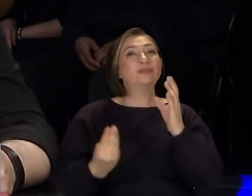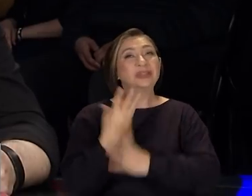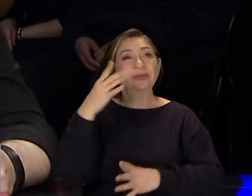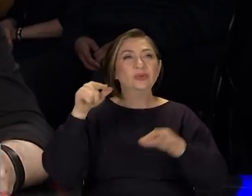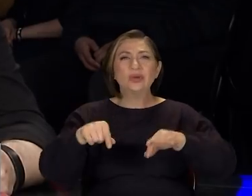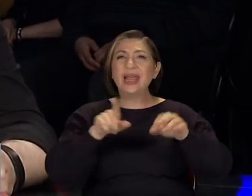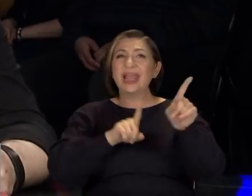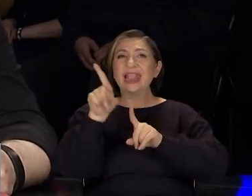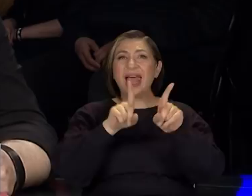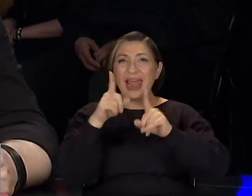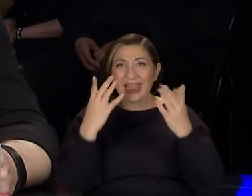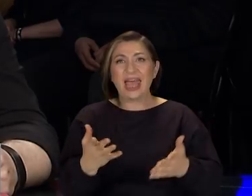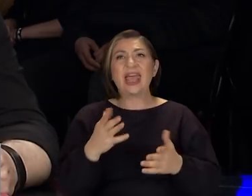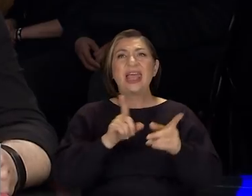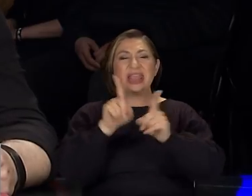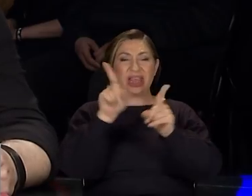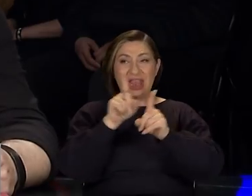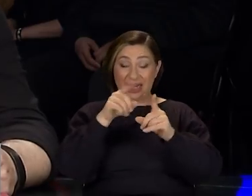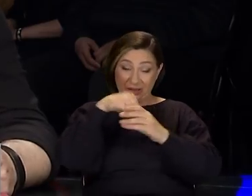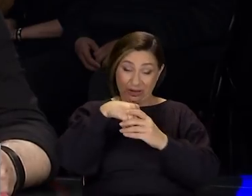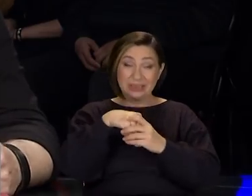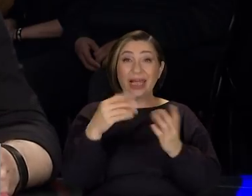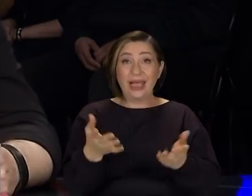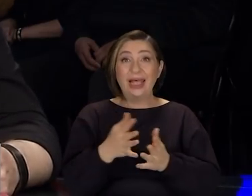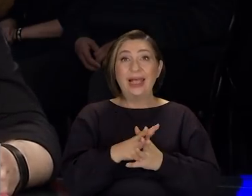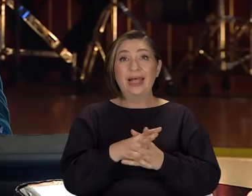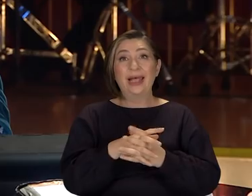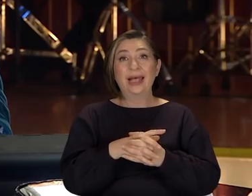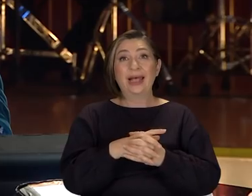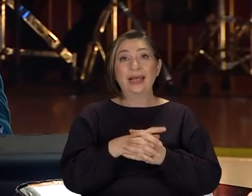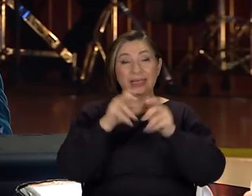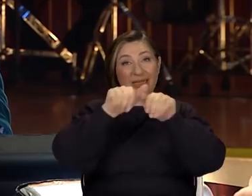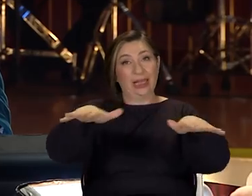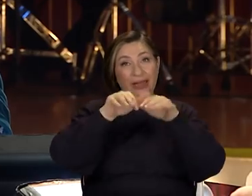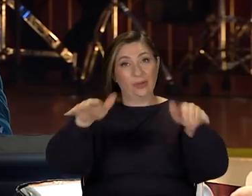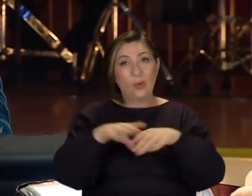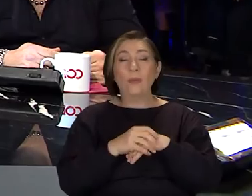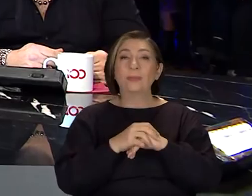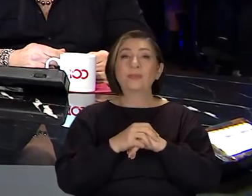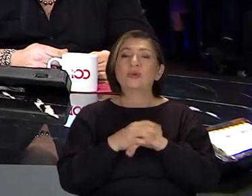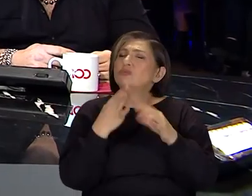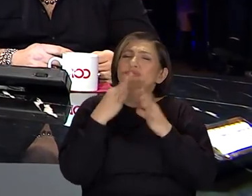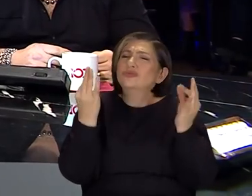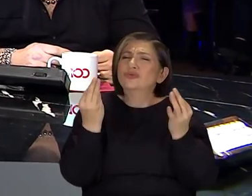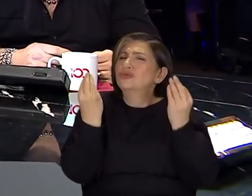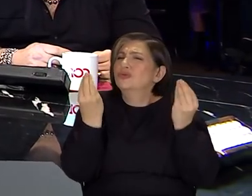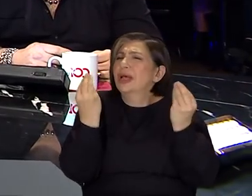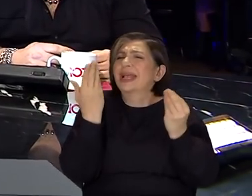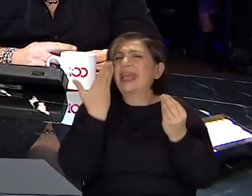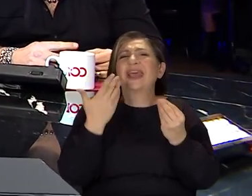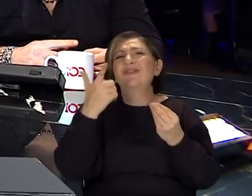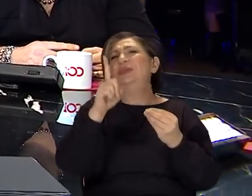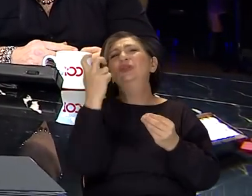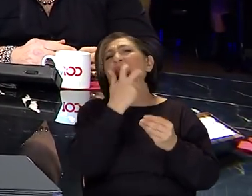şarkıyı. Şu anda internette de, internet dijital mecrada da bir yayınlanıyor. Ve mutluyuz. Güzel bir